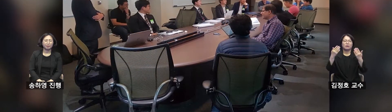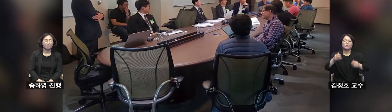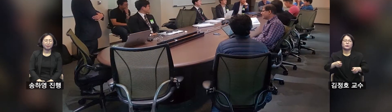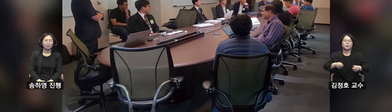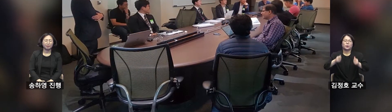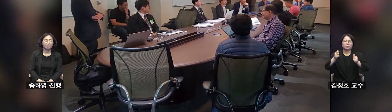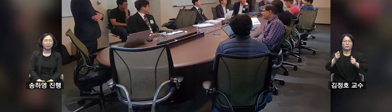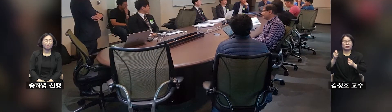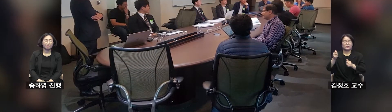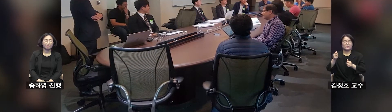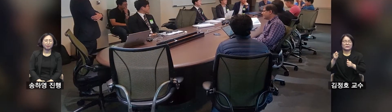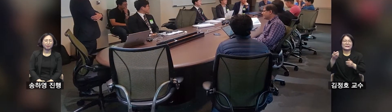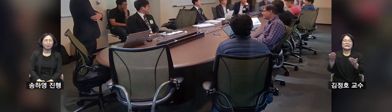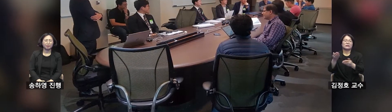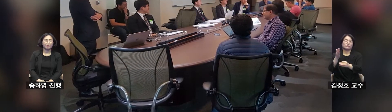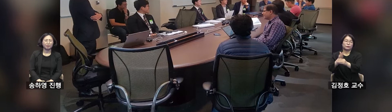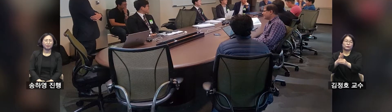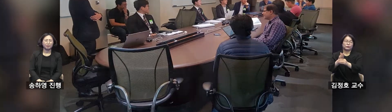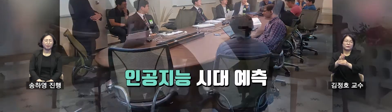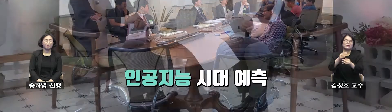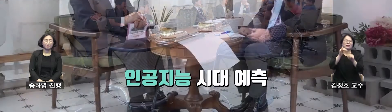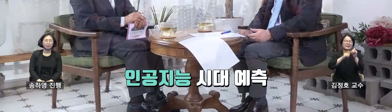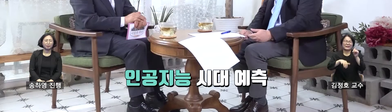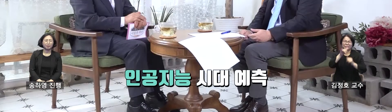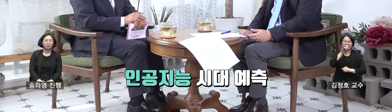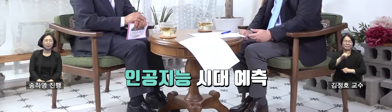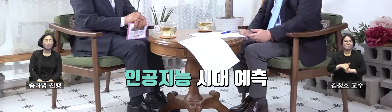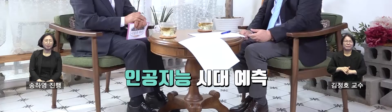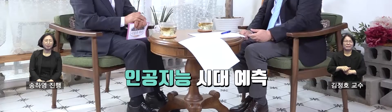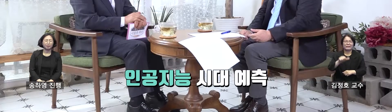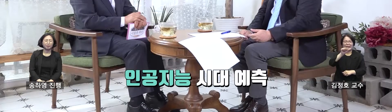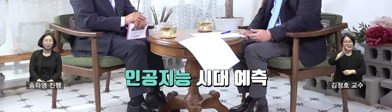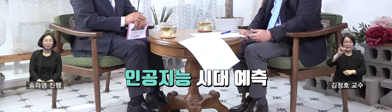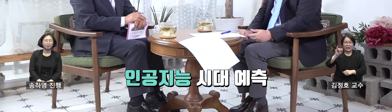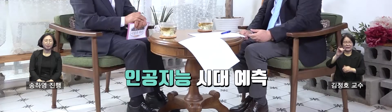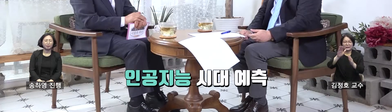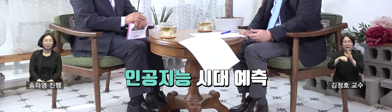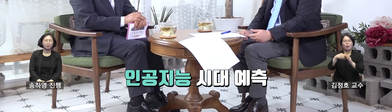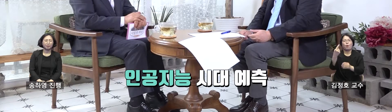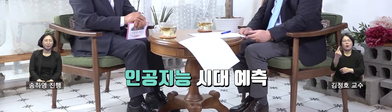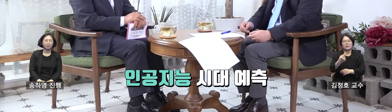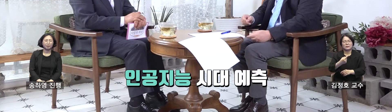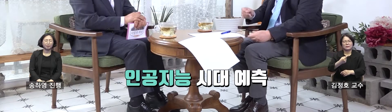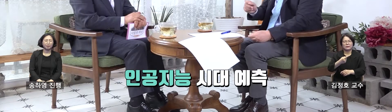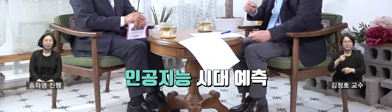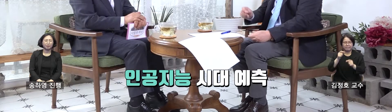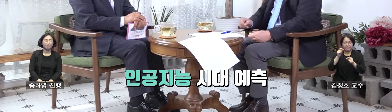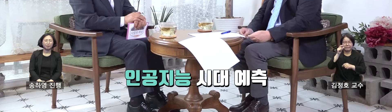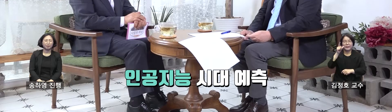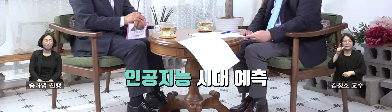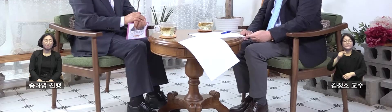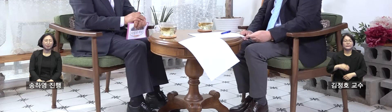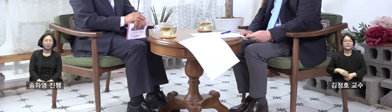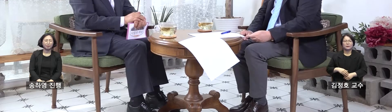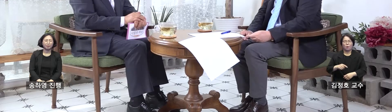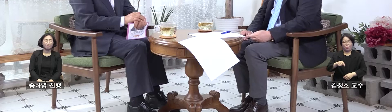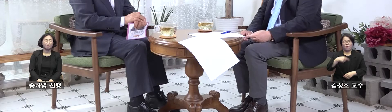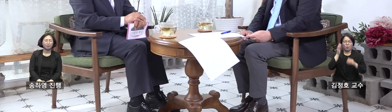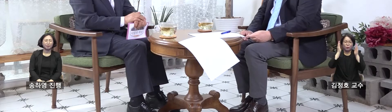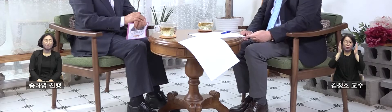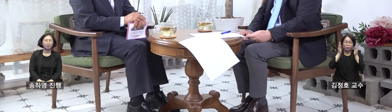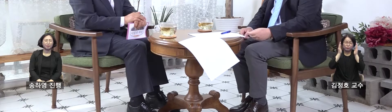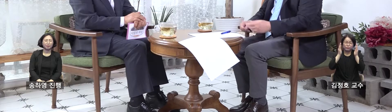역사가 있는데 나중에 말씀드리고요. 그래서 인공지능 시대가 온다는 걸 알았습니다. 그래서 제가 이제 독학을 하기 시작을